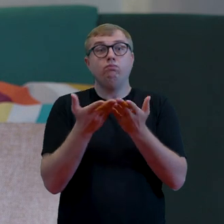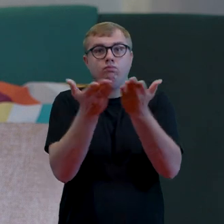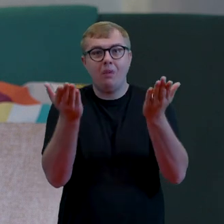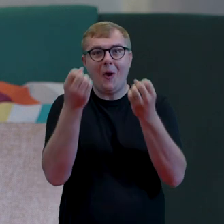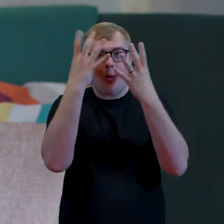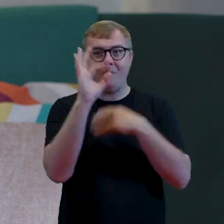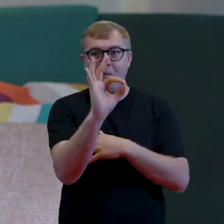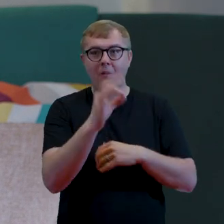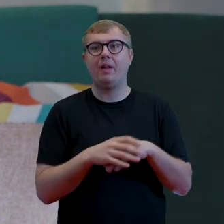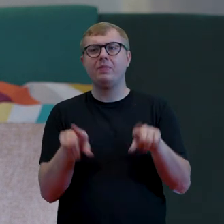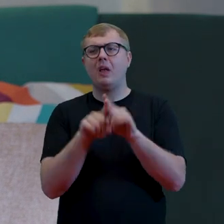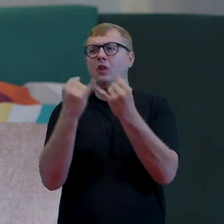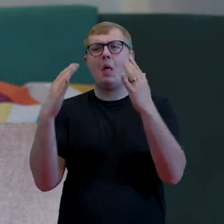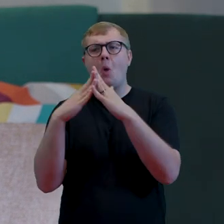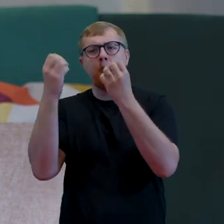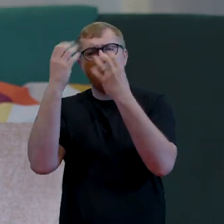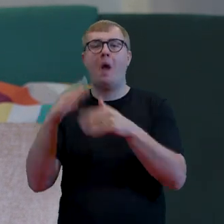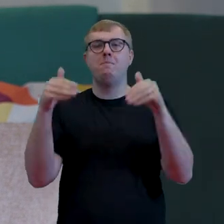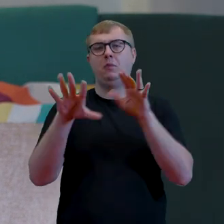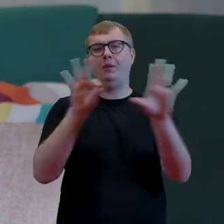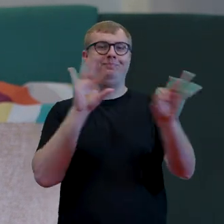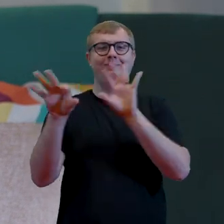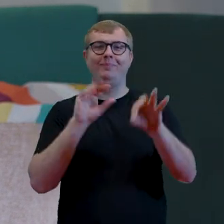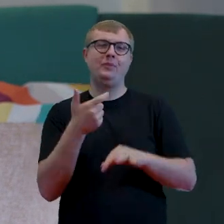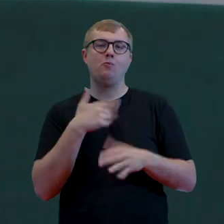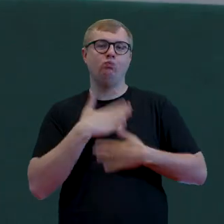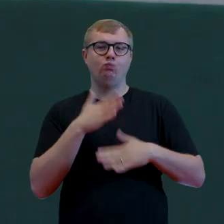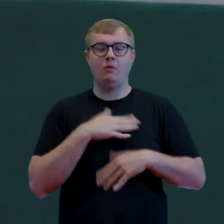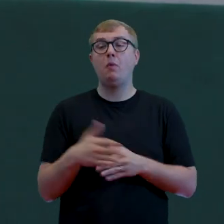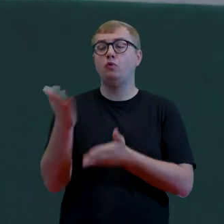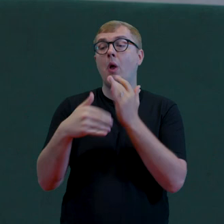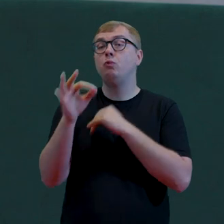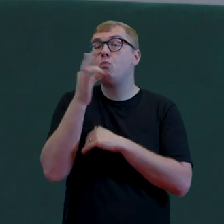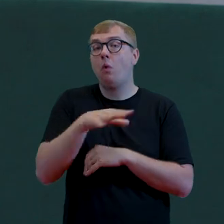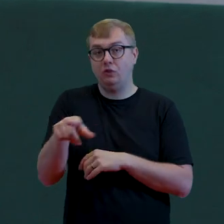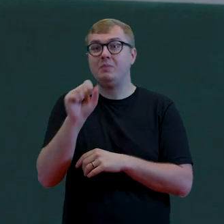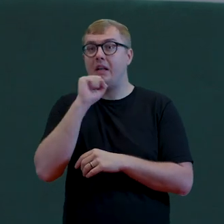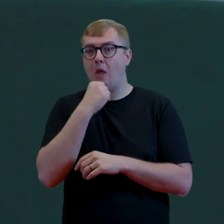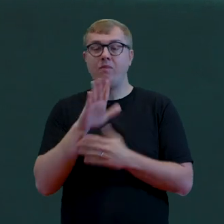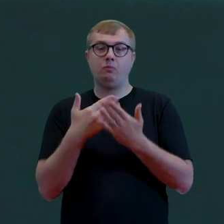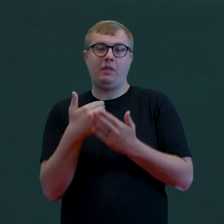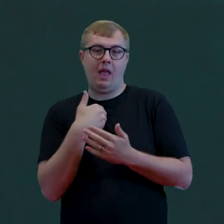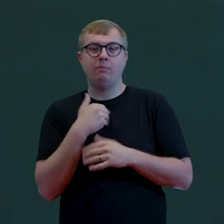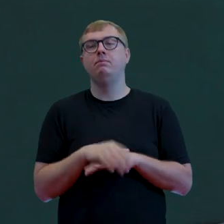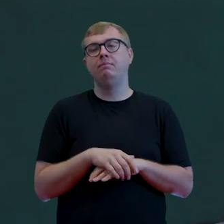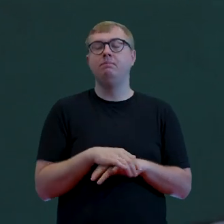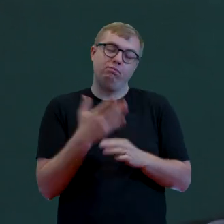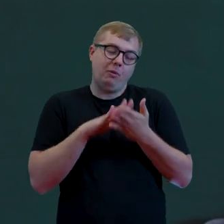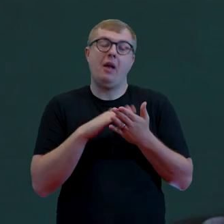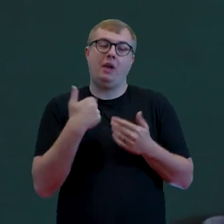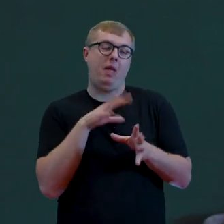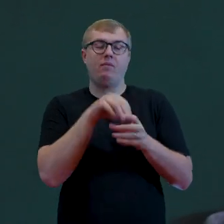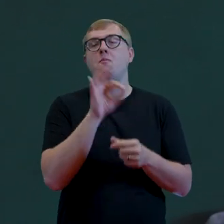wasz dom kultury i inne domy kultury i można sobie wybrać co się chce część takich młodszych seniorów jak ja przepraszam że ja się zaliczałam